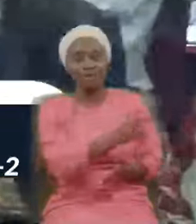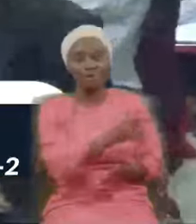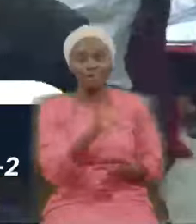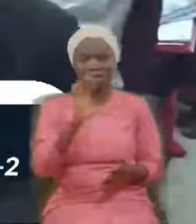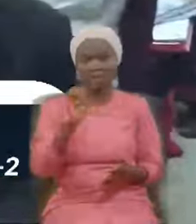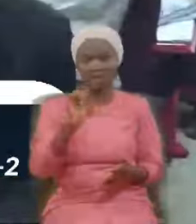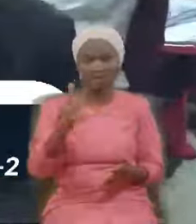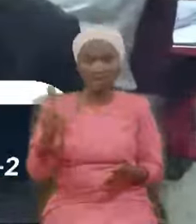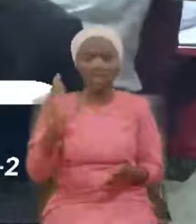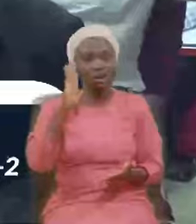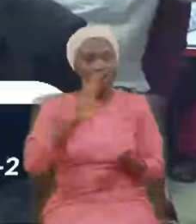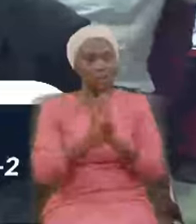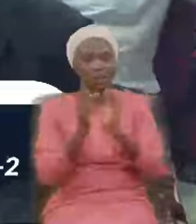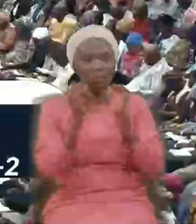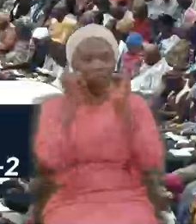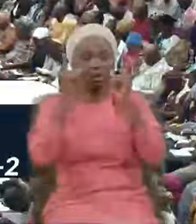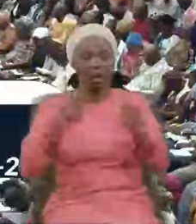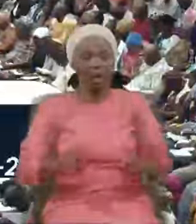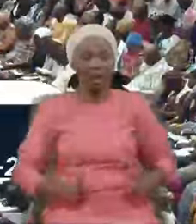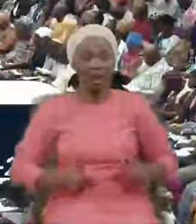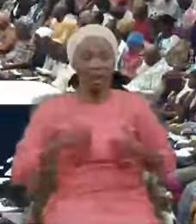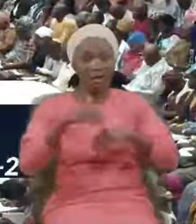reprendre vie au nom de Jésus-Christ.